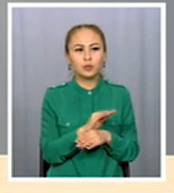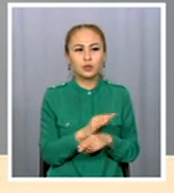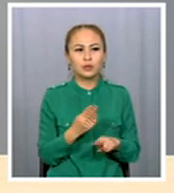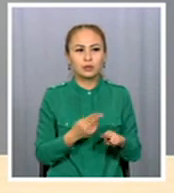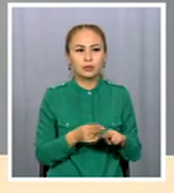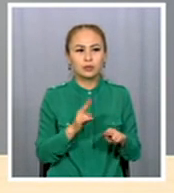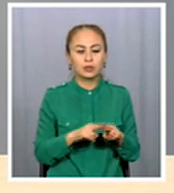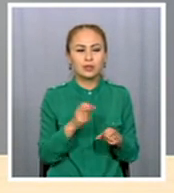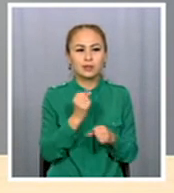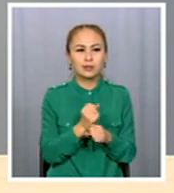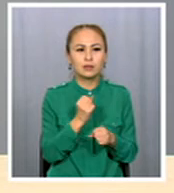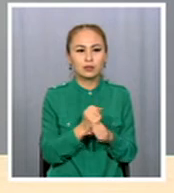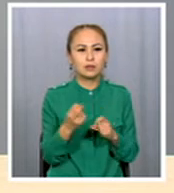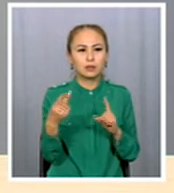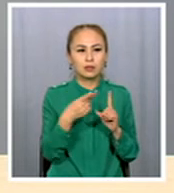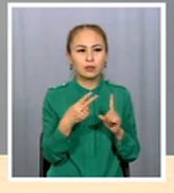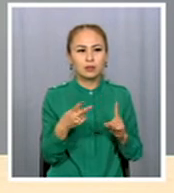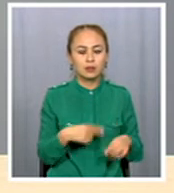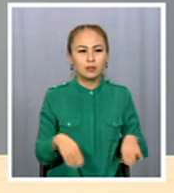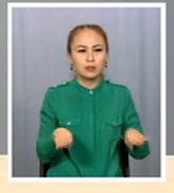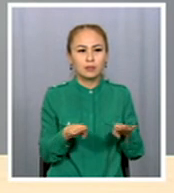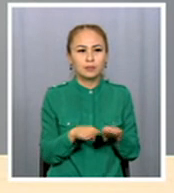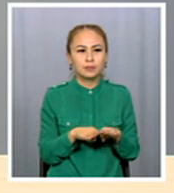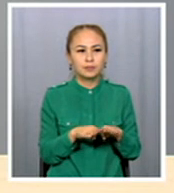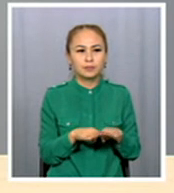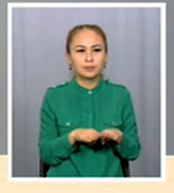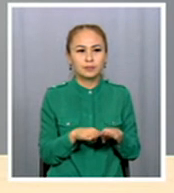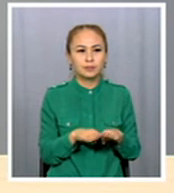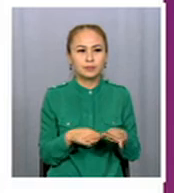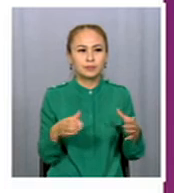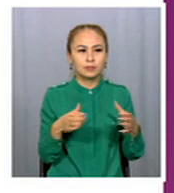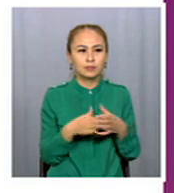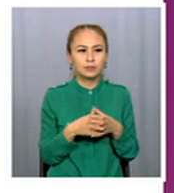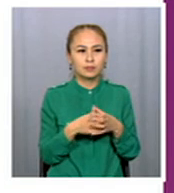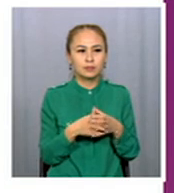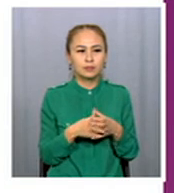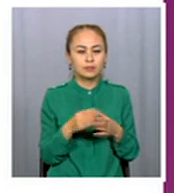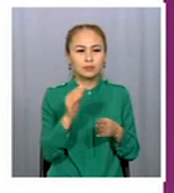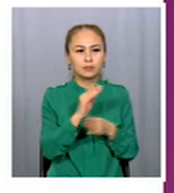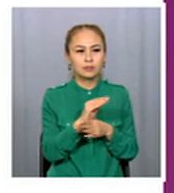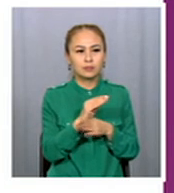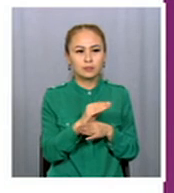и рассыпавшиеся слов пословицы и прочитайте их.